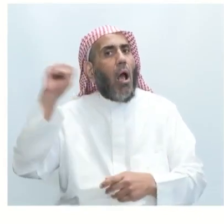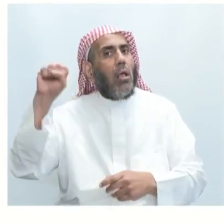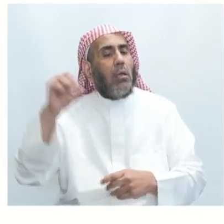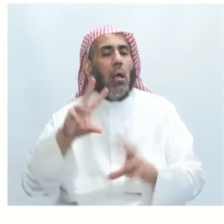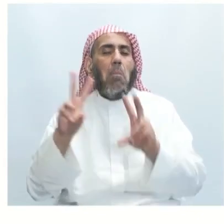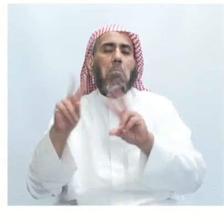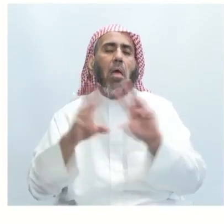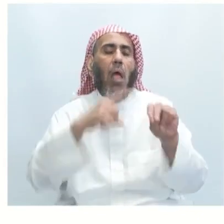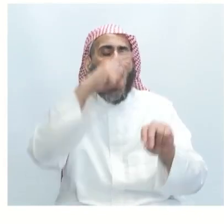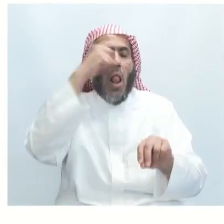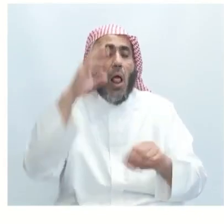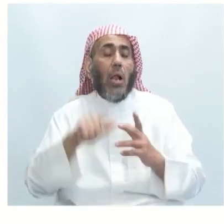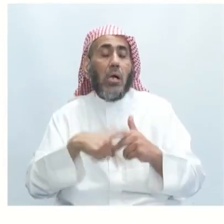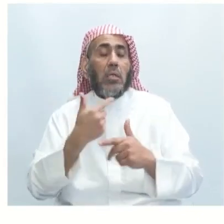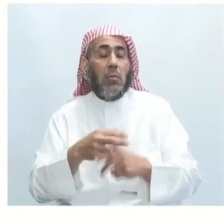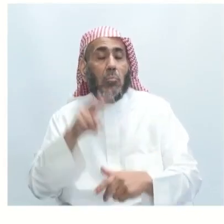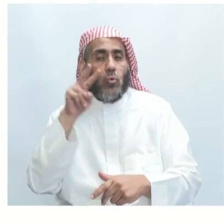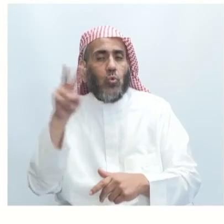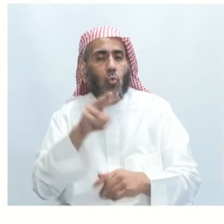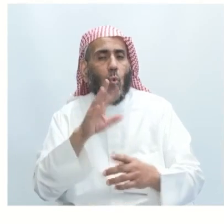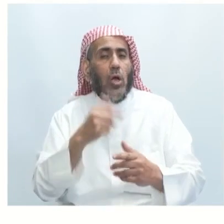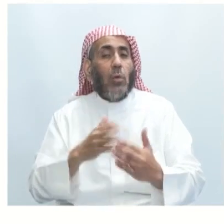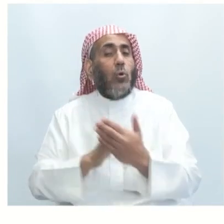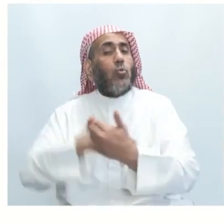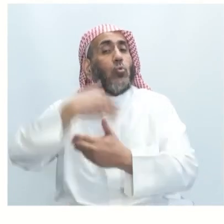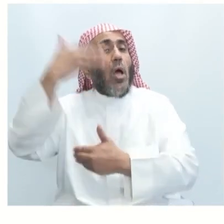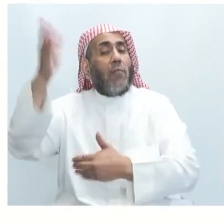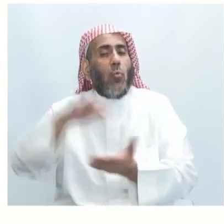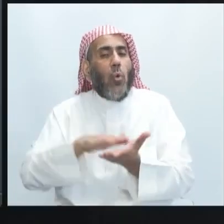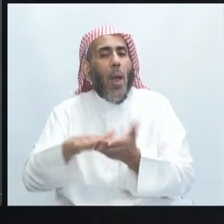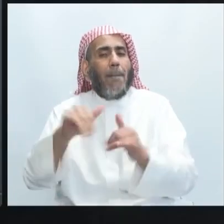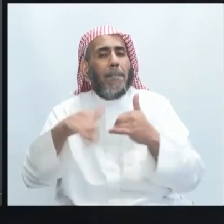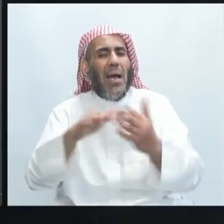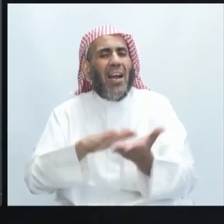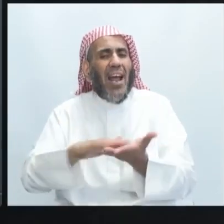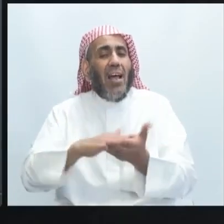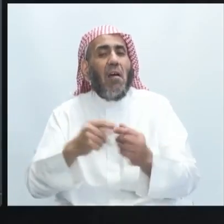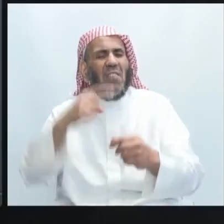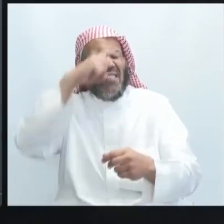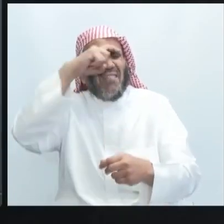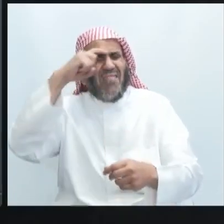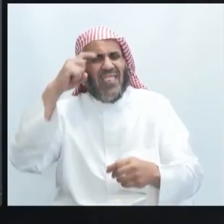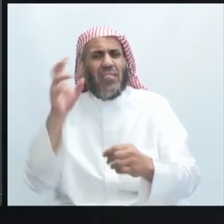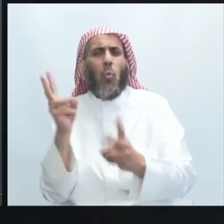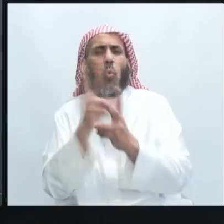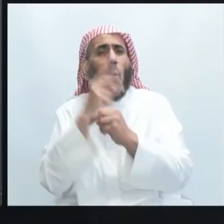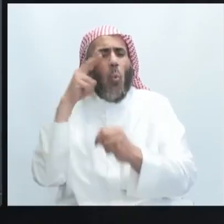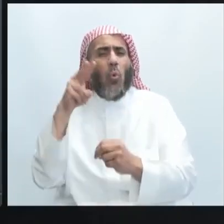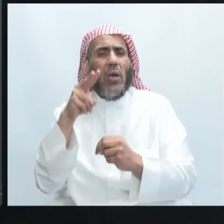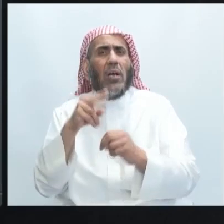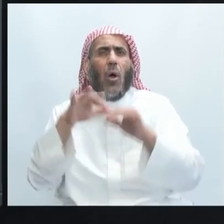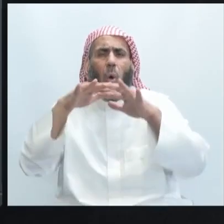على سبيل المثال عندما تشاهدون وانتم تسافرون برا وبالتحديد في فصل الصيف عندما تشاهدون